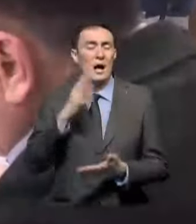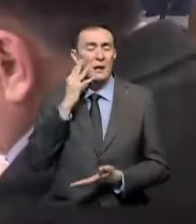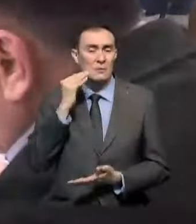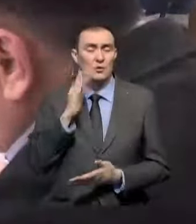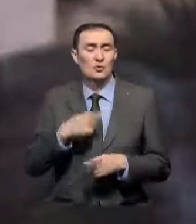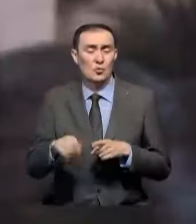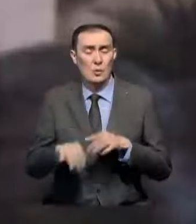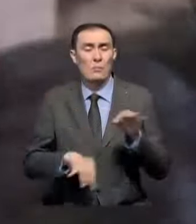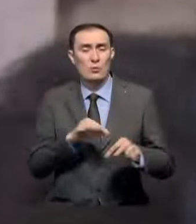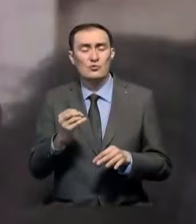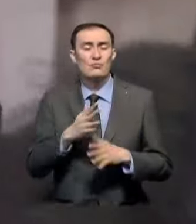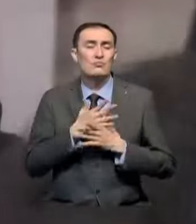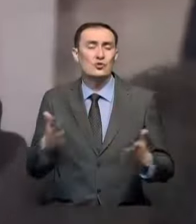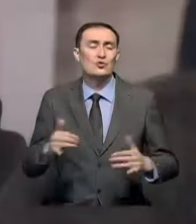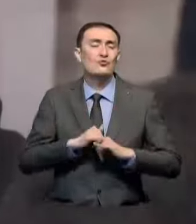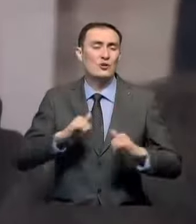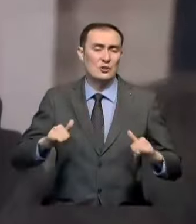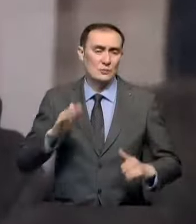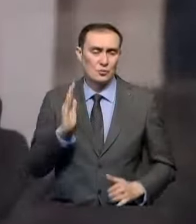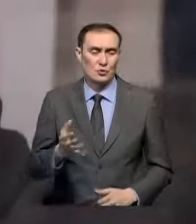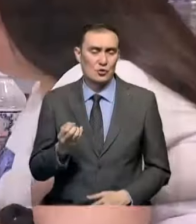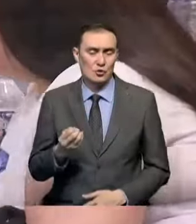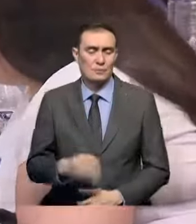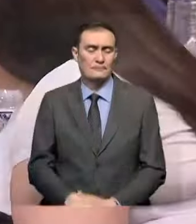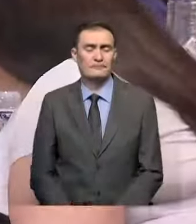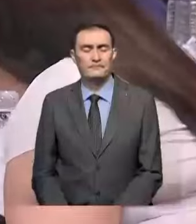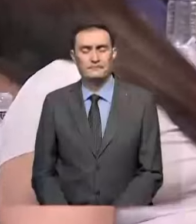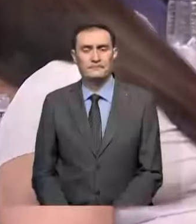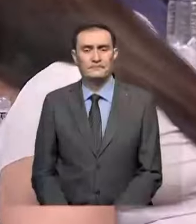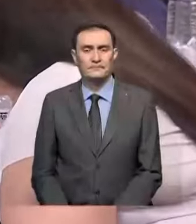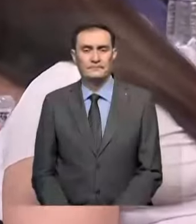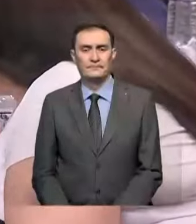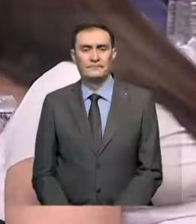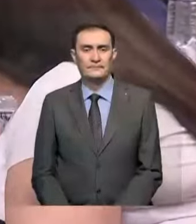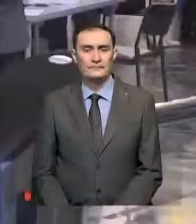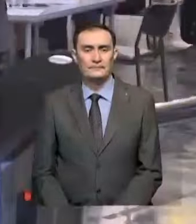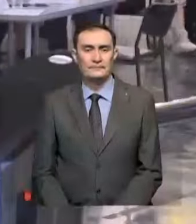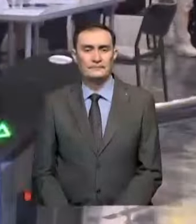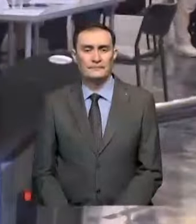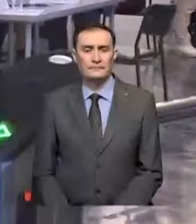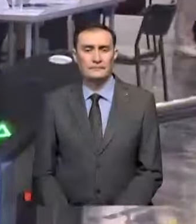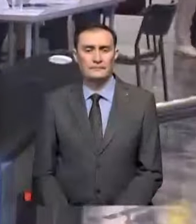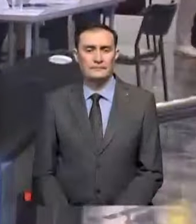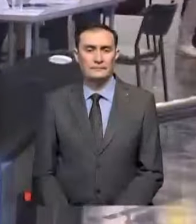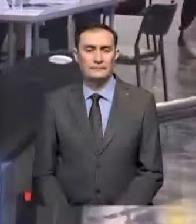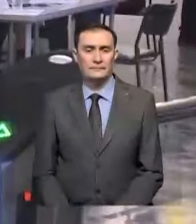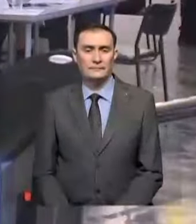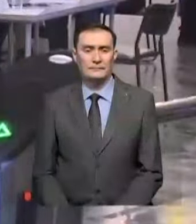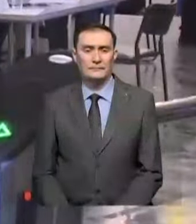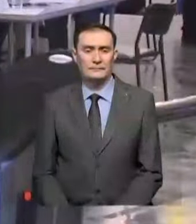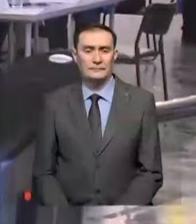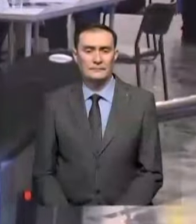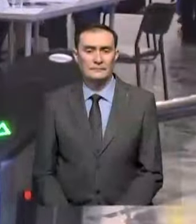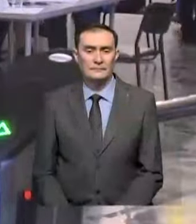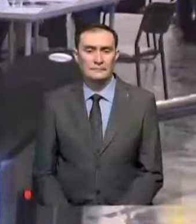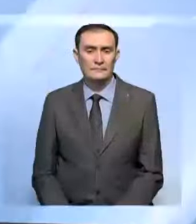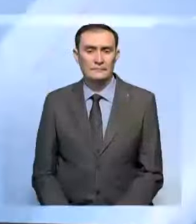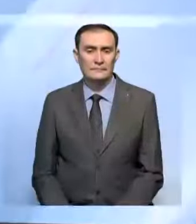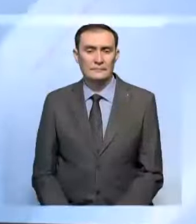будущем масштабы проекта планируют увеличить Наргиза такива Валентин Лобанов 24 Киз